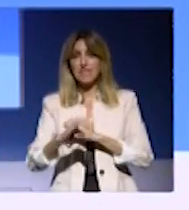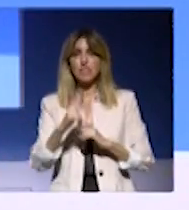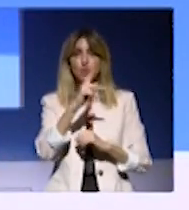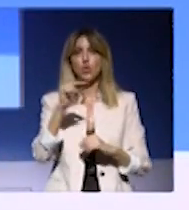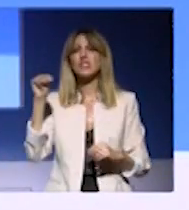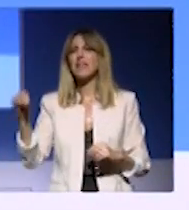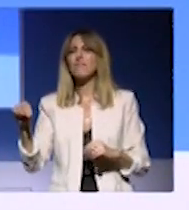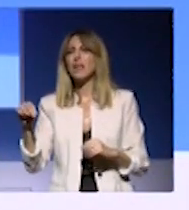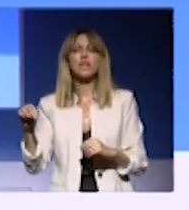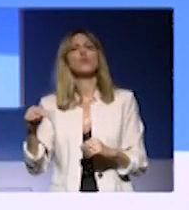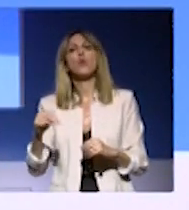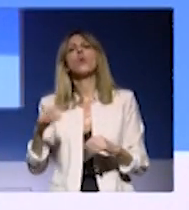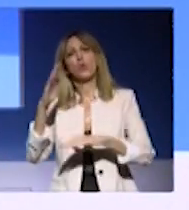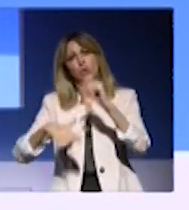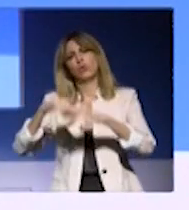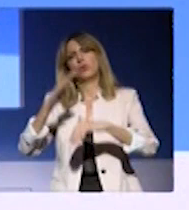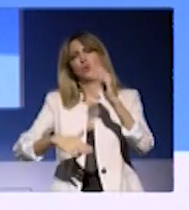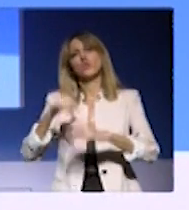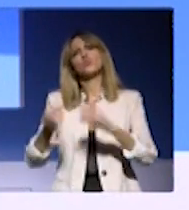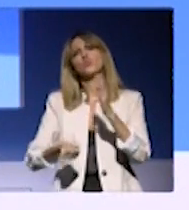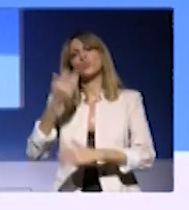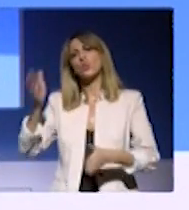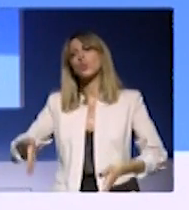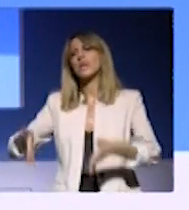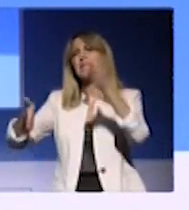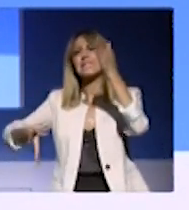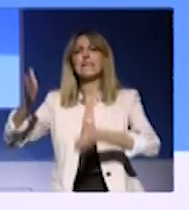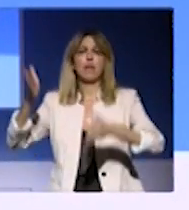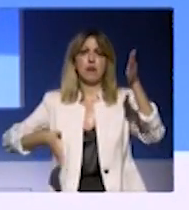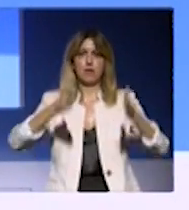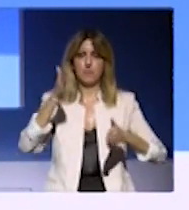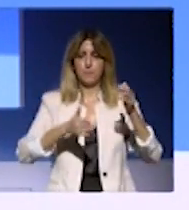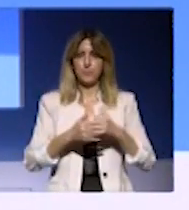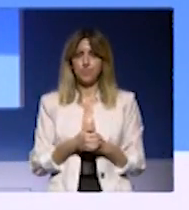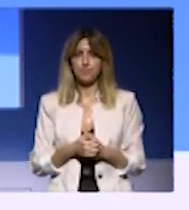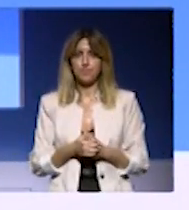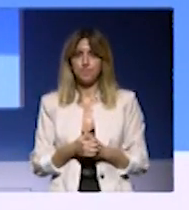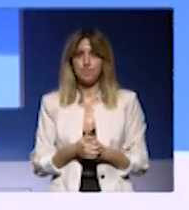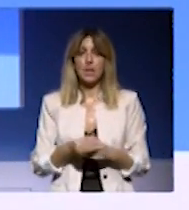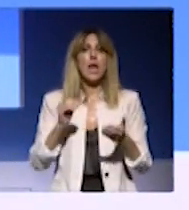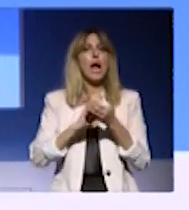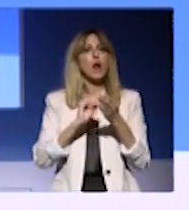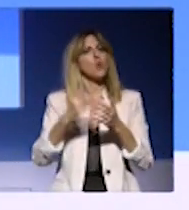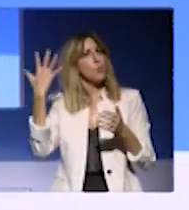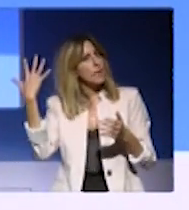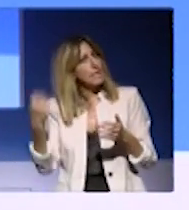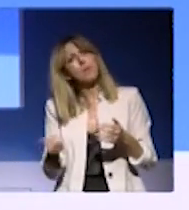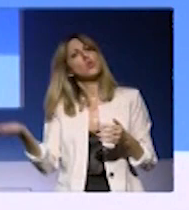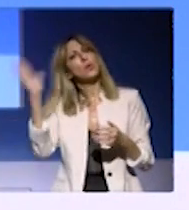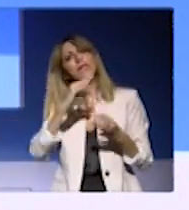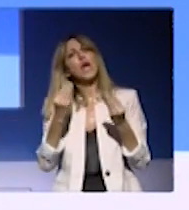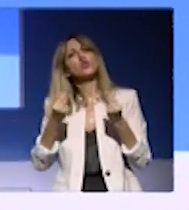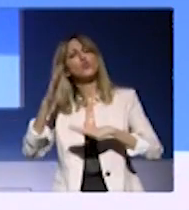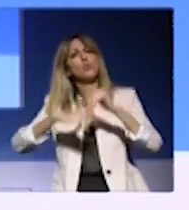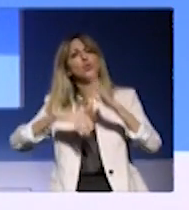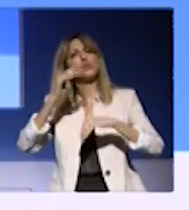κτίρια. Είτε μιλάμε για την έμφαση που πρέπει να δίνουμε σε υπόσκαφα κτίρια, διότι έχουμε το μεγάλο πλεονέκτημα στη